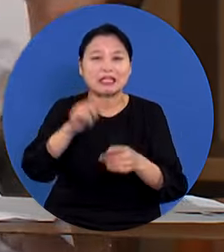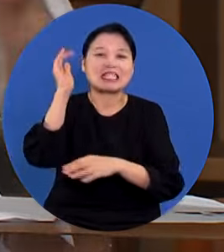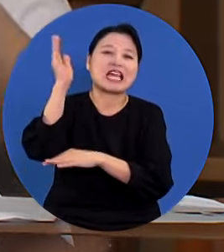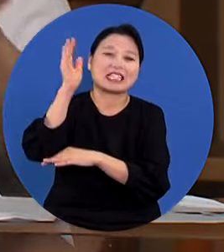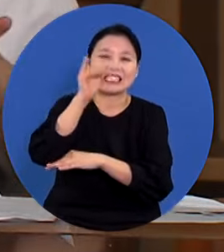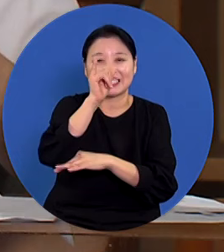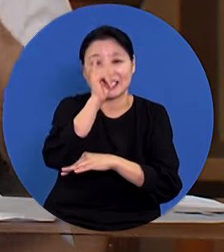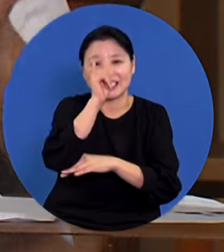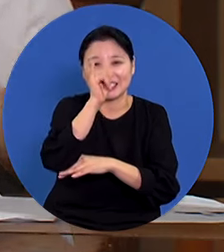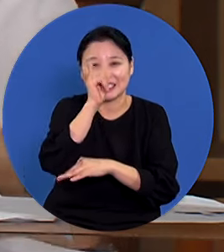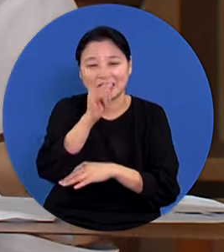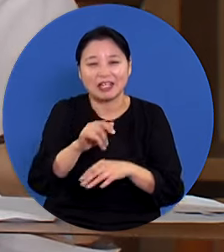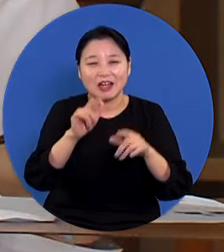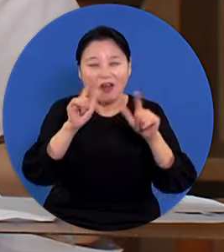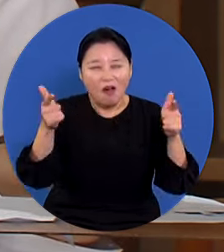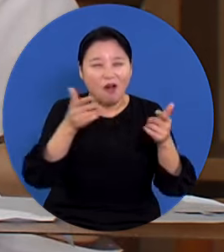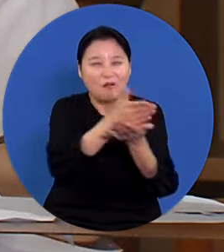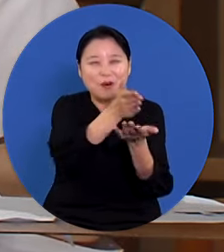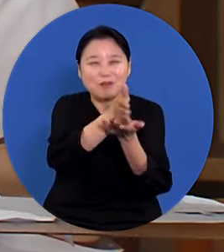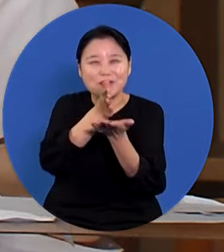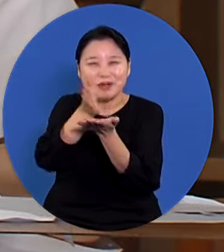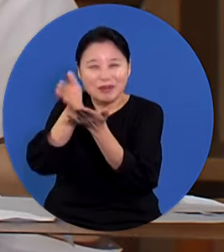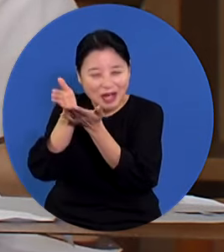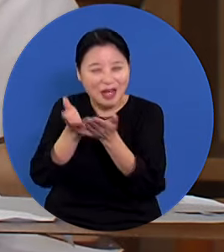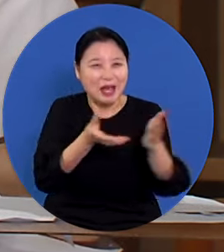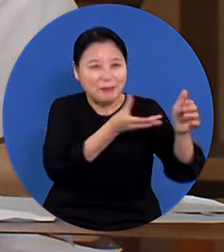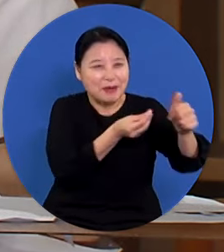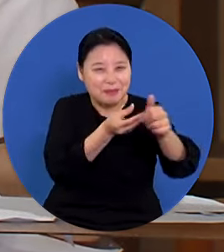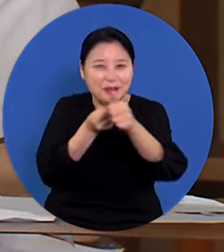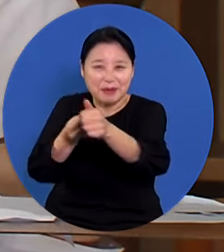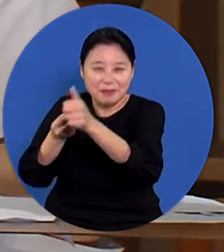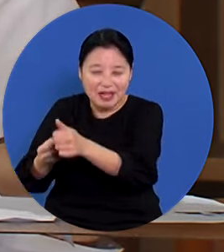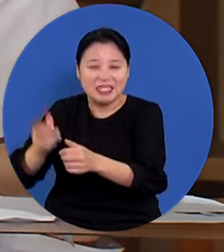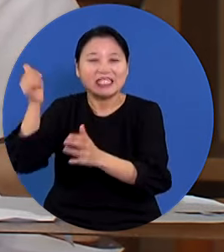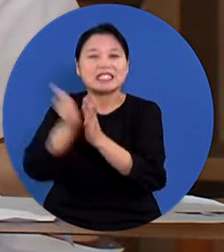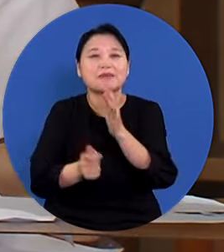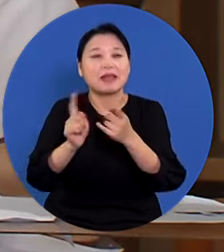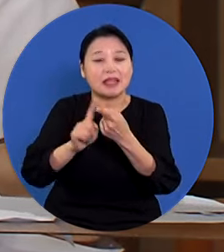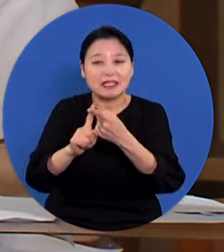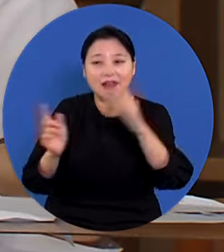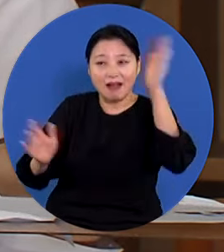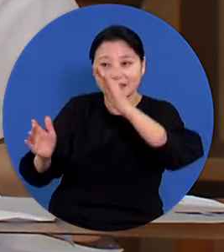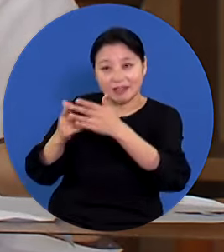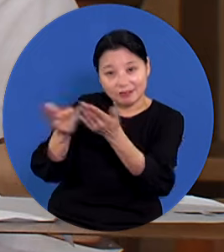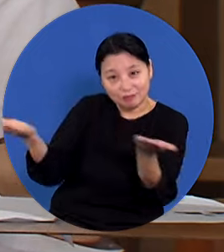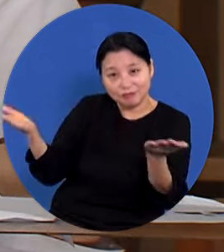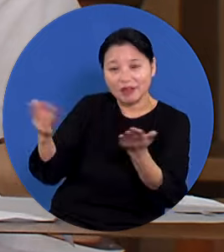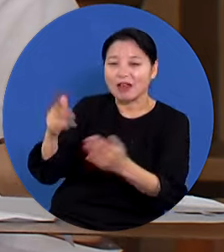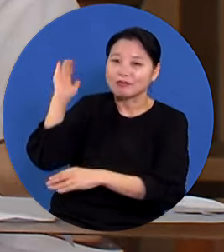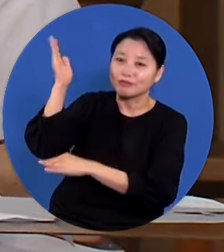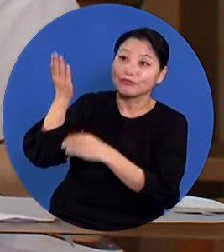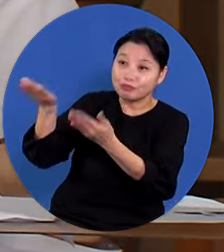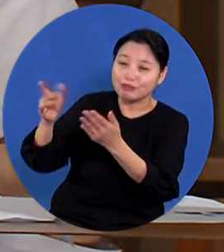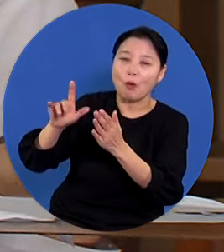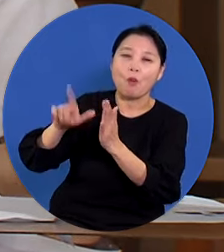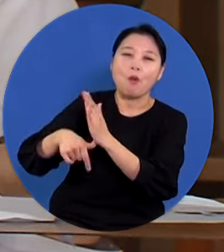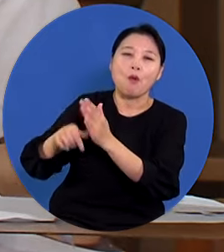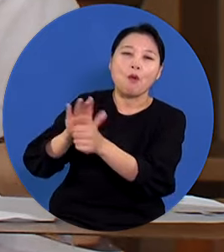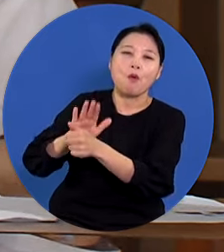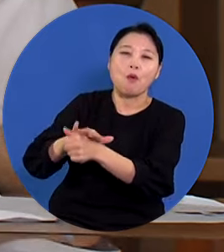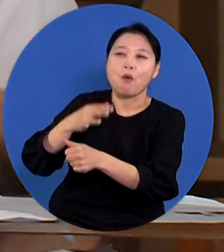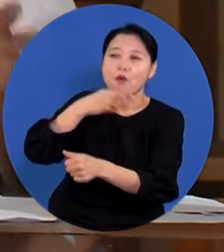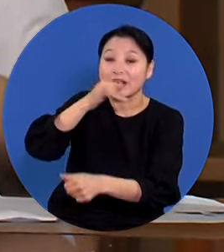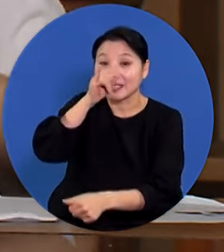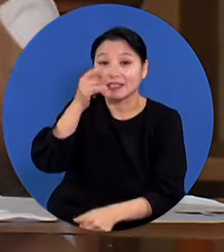다양한 분야에서 실패를 보는 걸 해준다 얘기를 많이 학생들한테 해주면 예, 애들한테 예. 도움이 많이 되지 않을까 해서